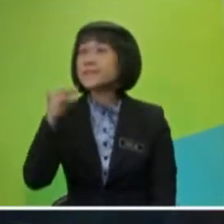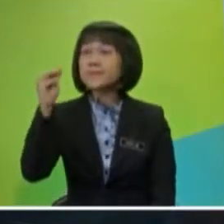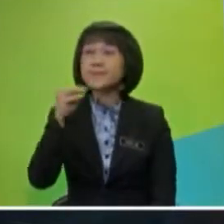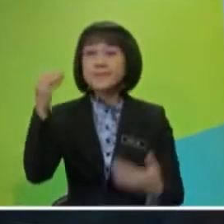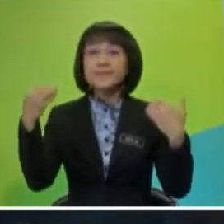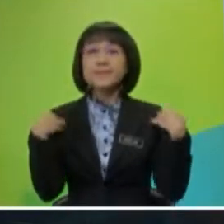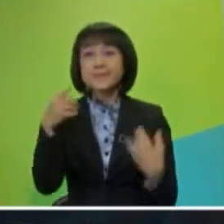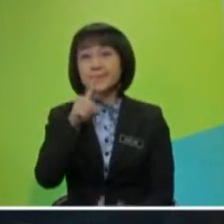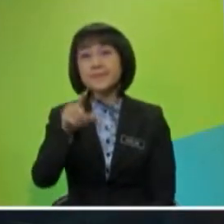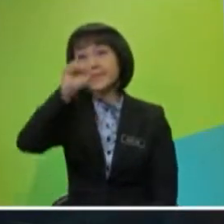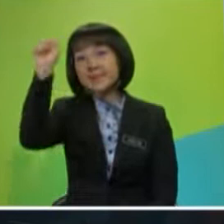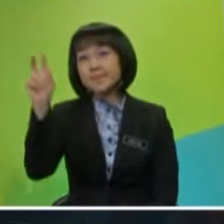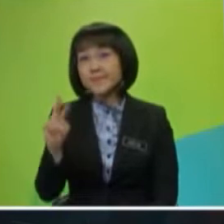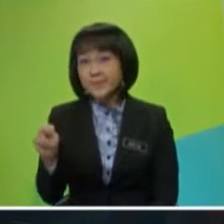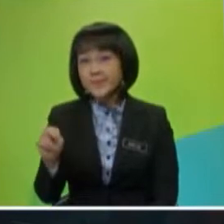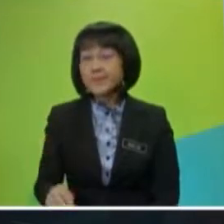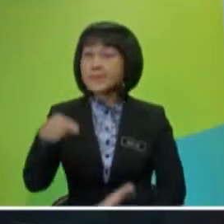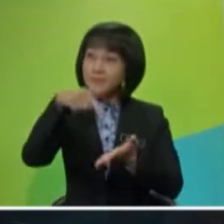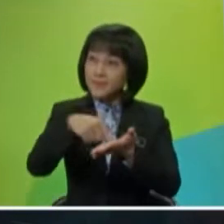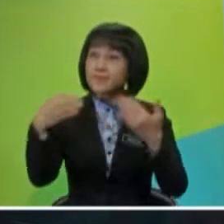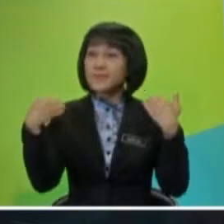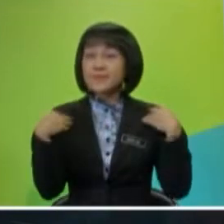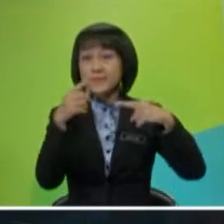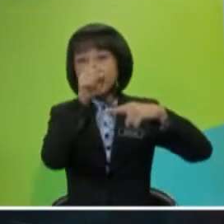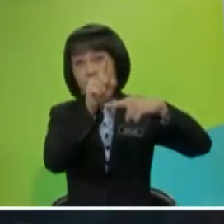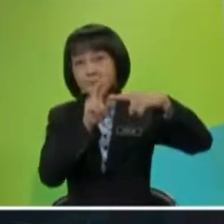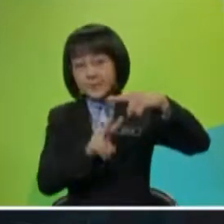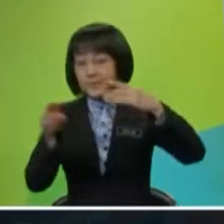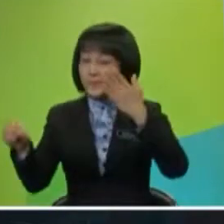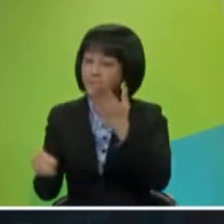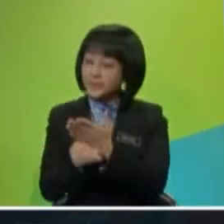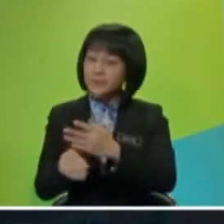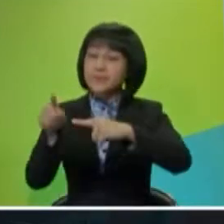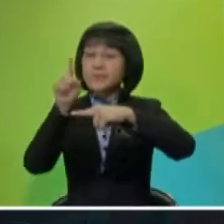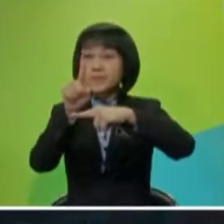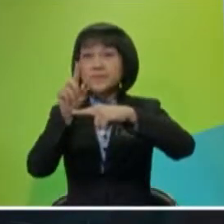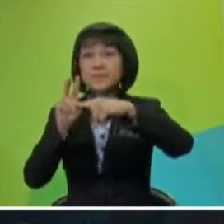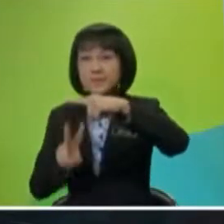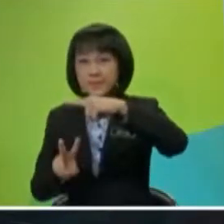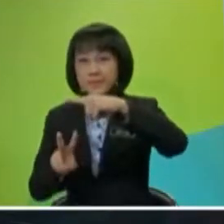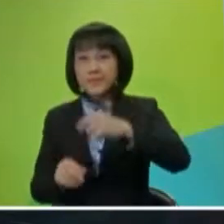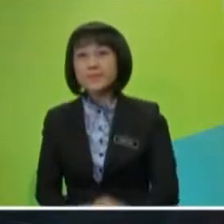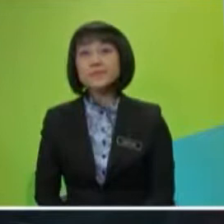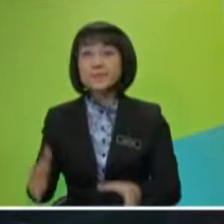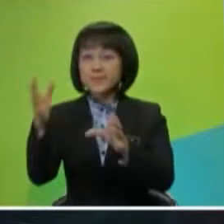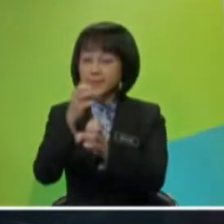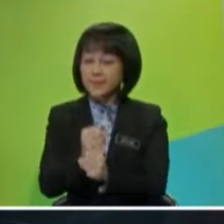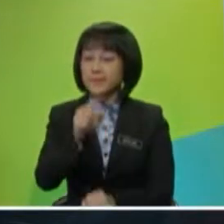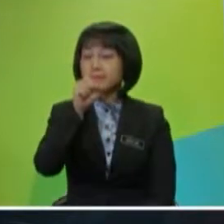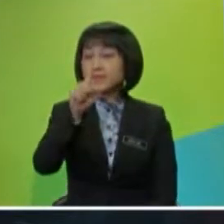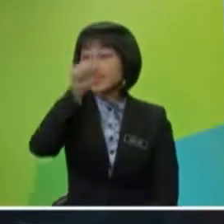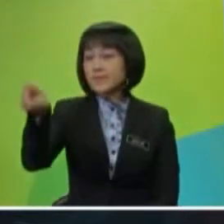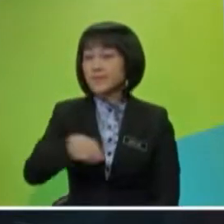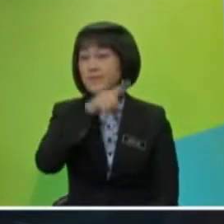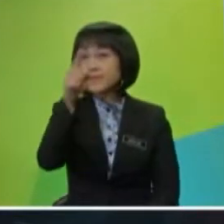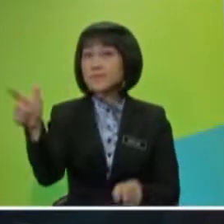ni. Okey. Kat sini ada 1/2, lepas tu Mira campurkan dengan 1/2. Okay. Dapat satu bulatan lengkap. Okay.